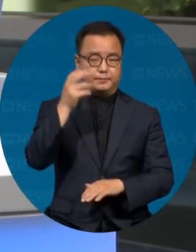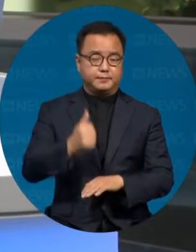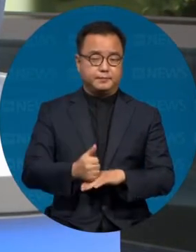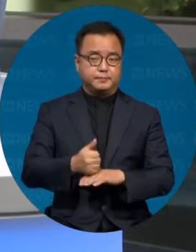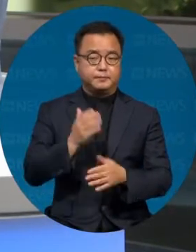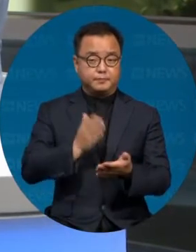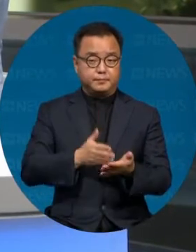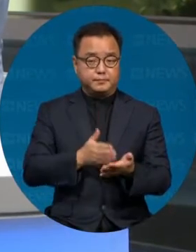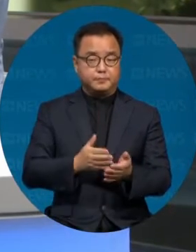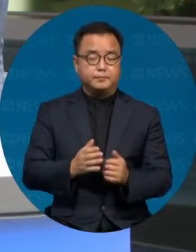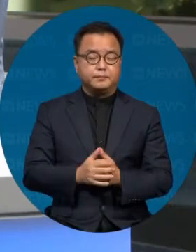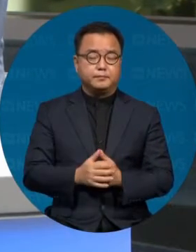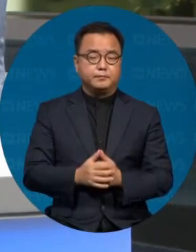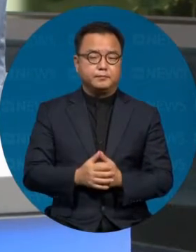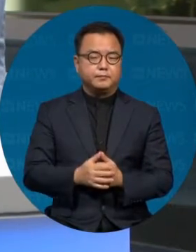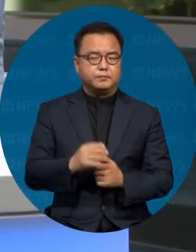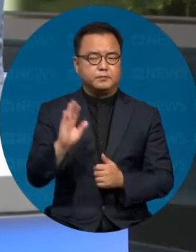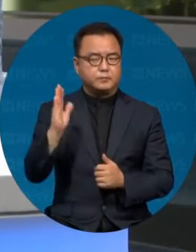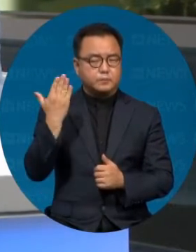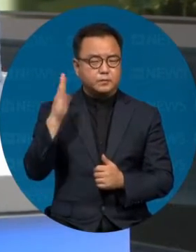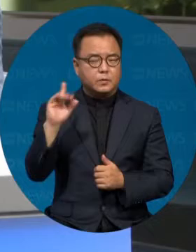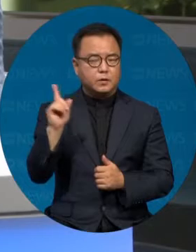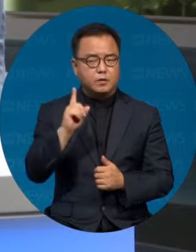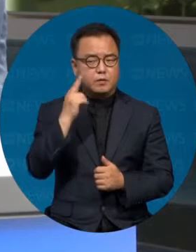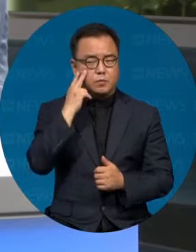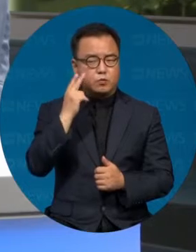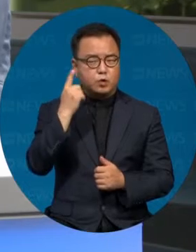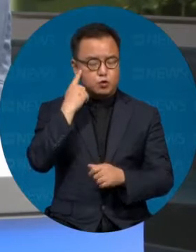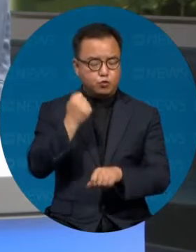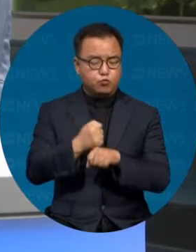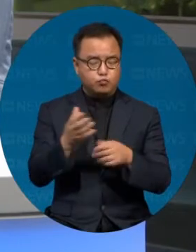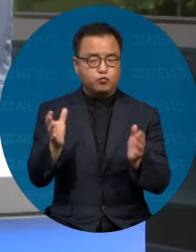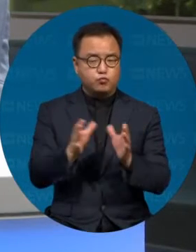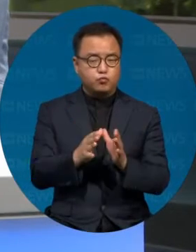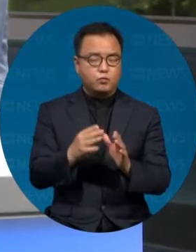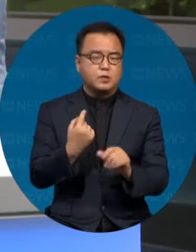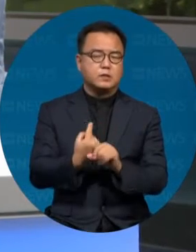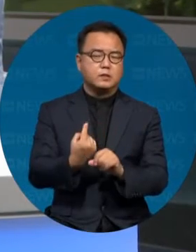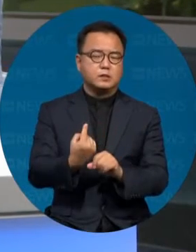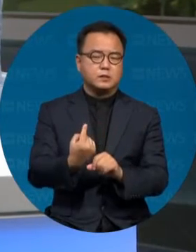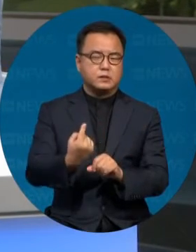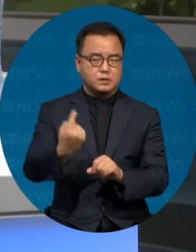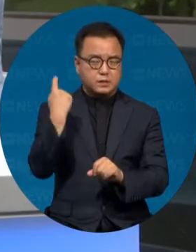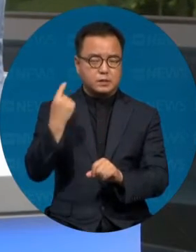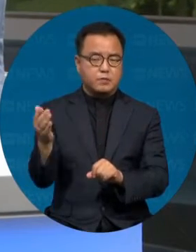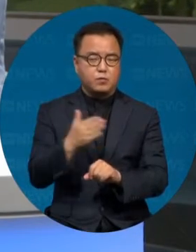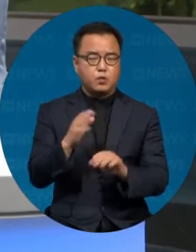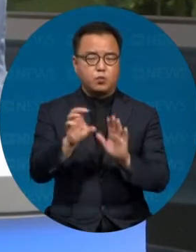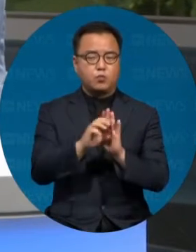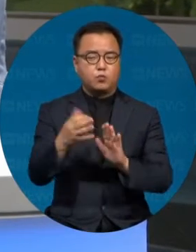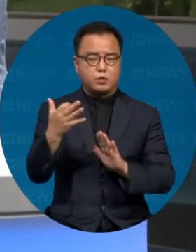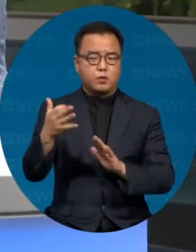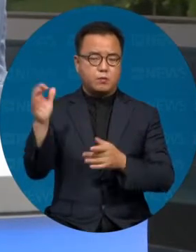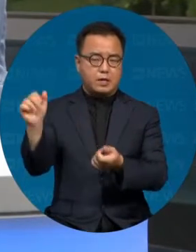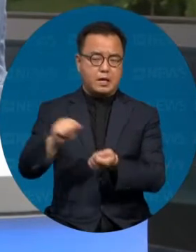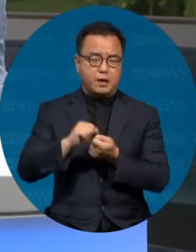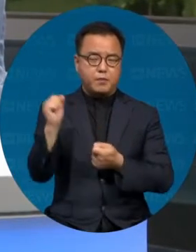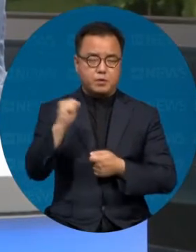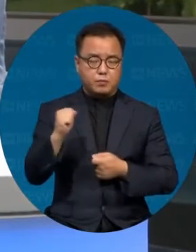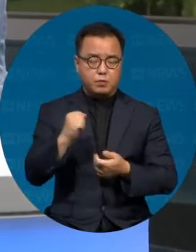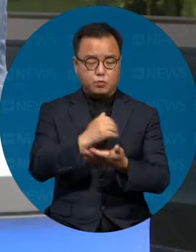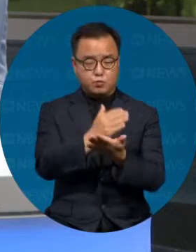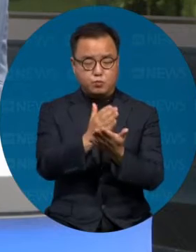한번 살펴보죠. 최근 미국의 한 연구기관이 미국 전역에서 지난해부터 코로나19에 감염된 비율을 한번